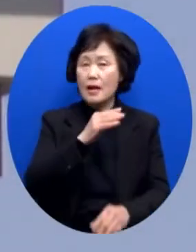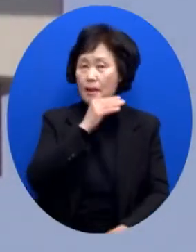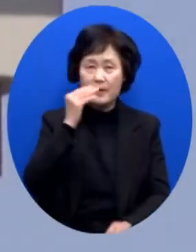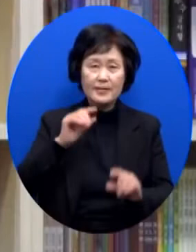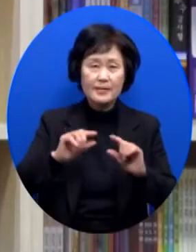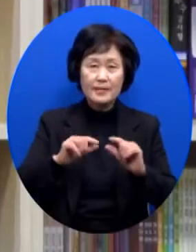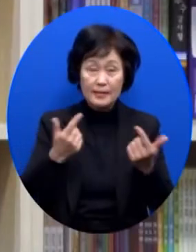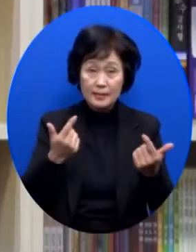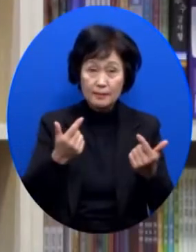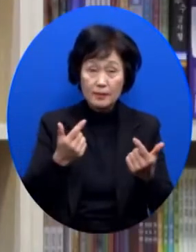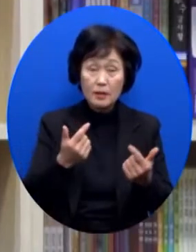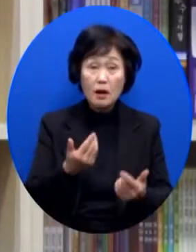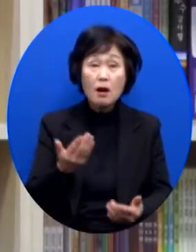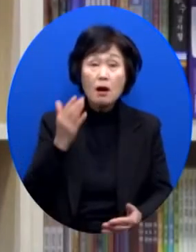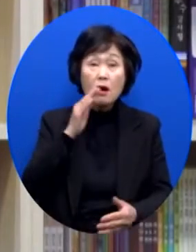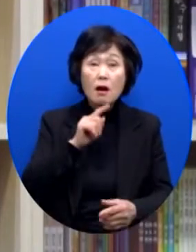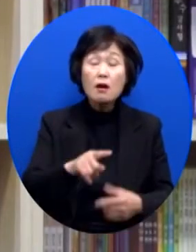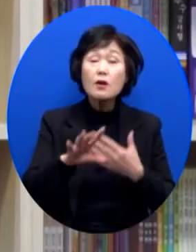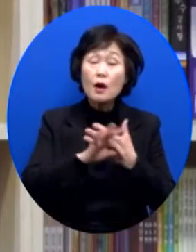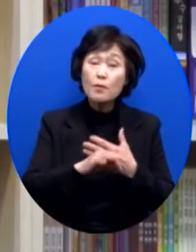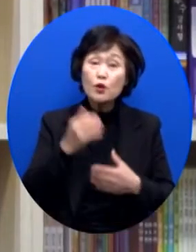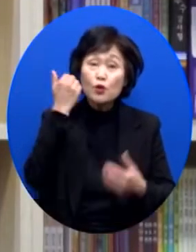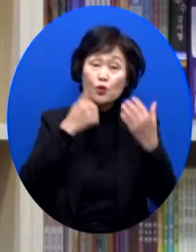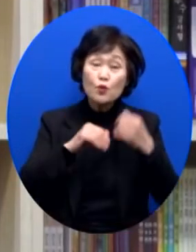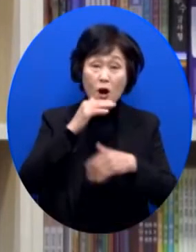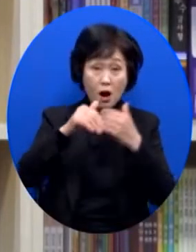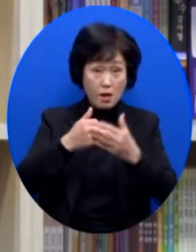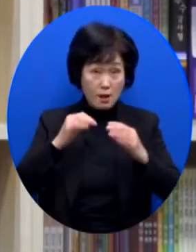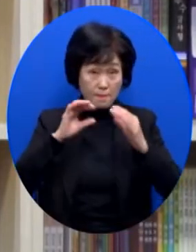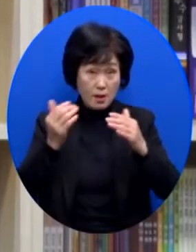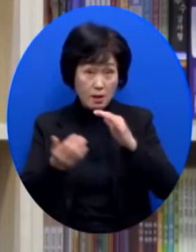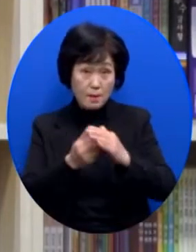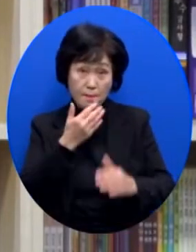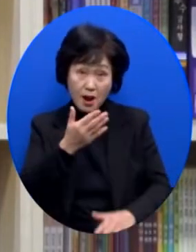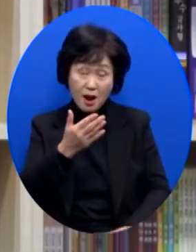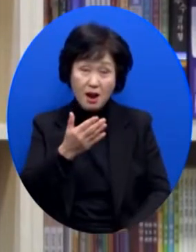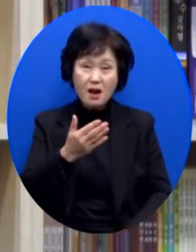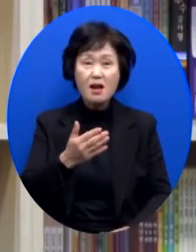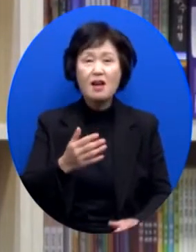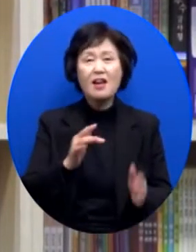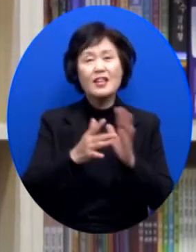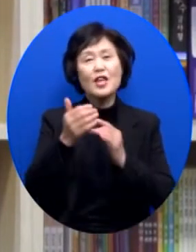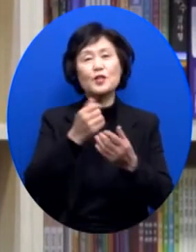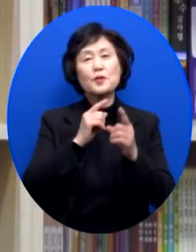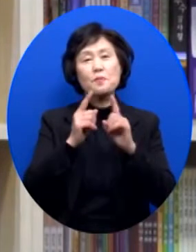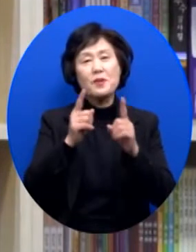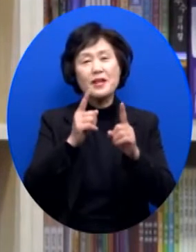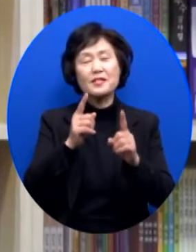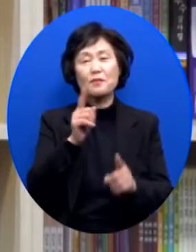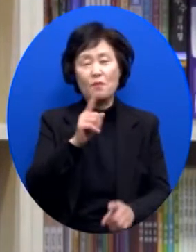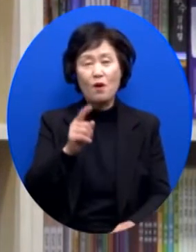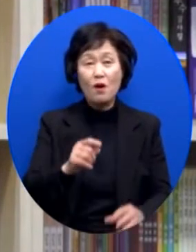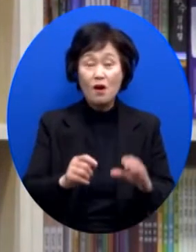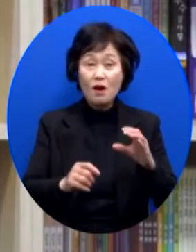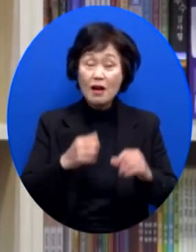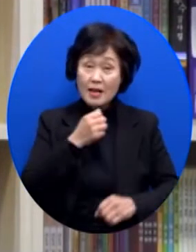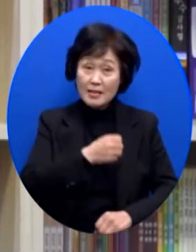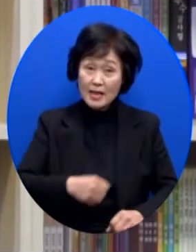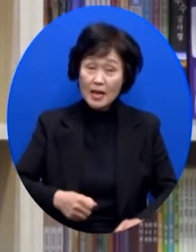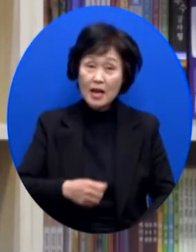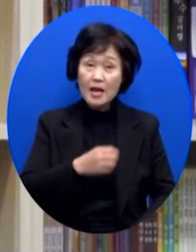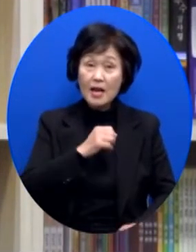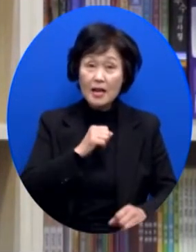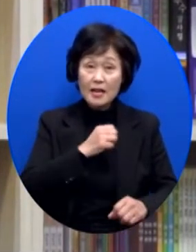그럼 누가 하나님의 나라를 일입니까 예수님이 명쾌하게 얘기 아셨죠 자동 1장 8절에 오직 성령이 임하시면